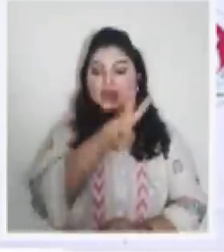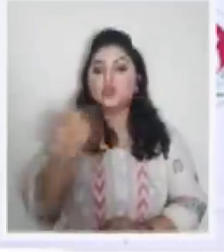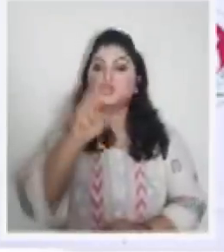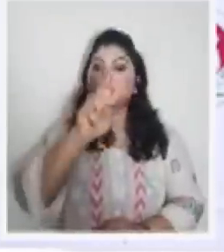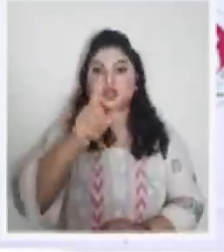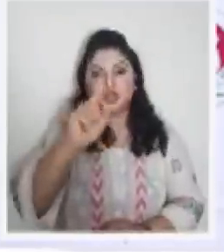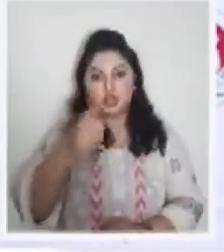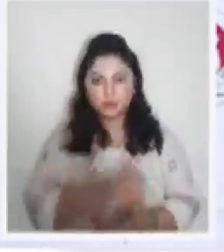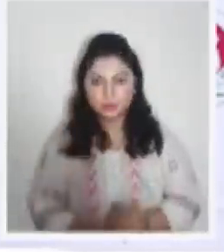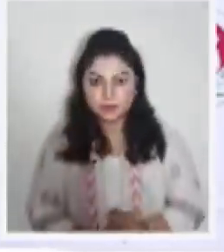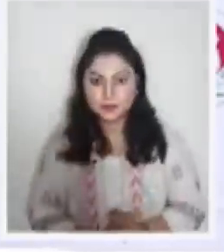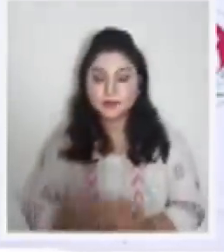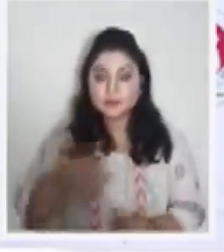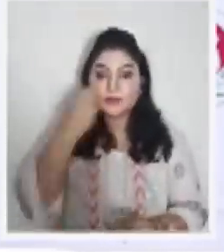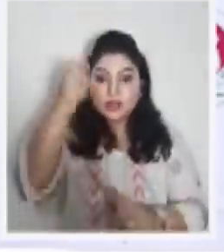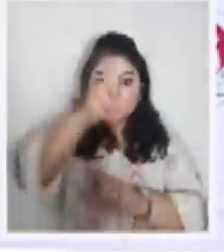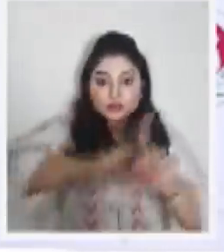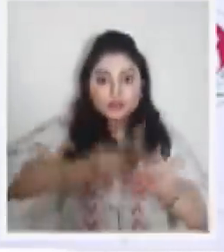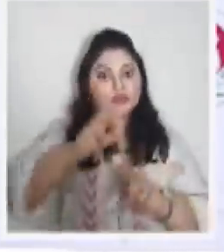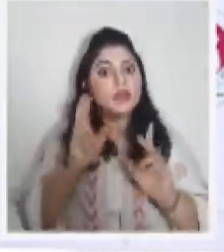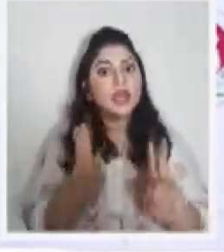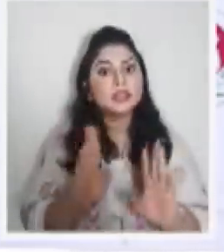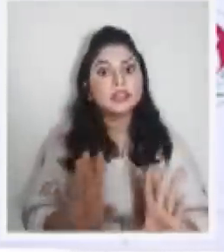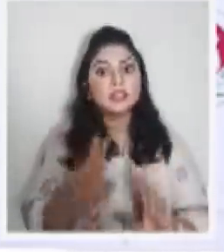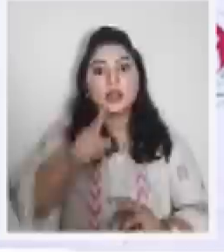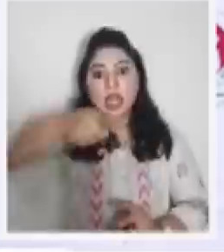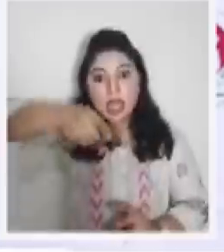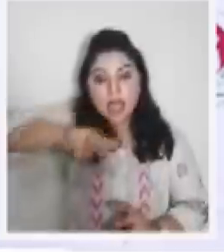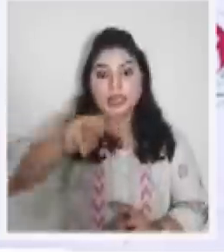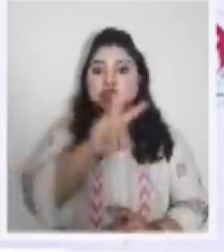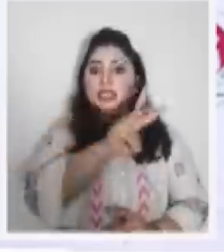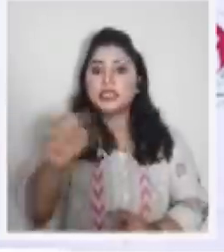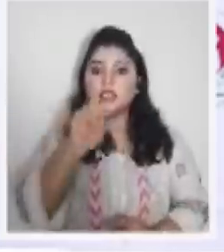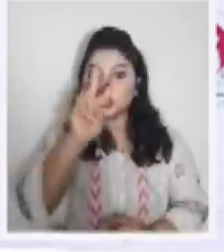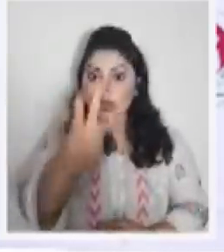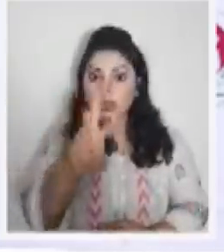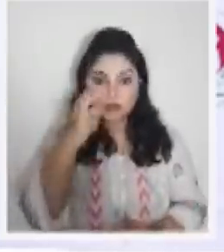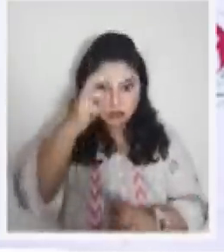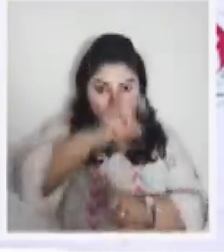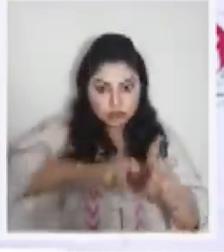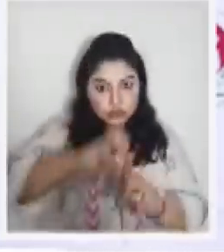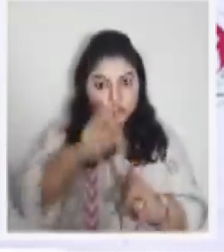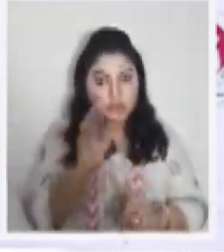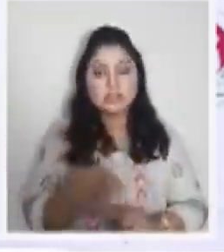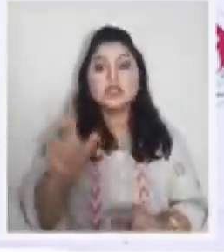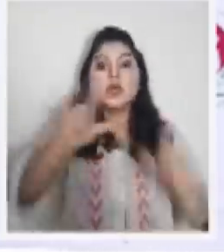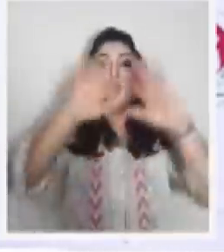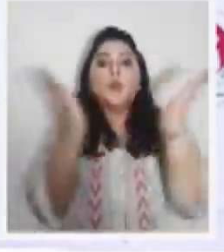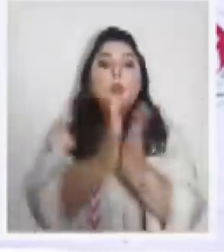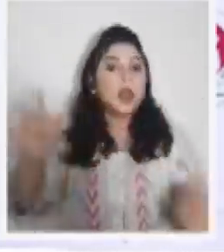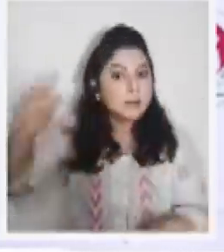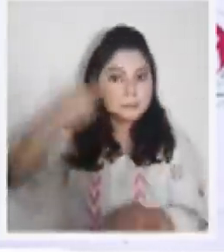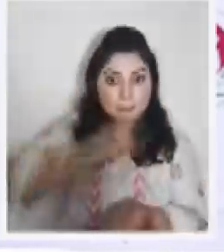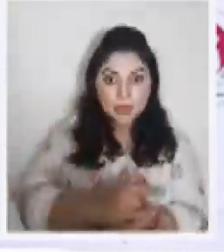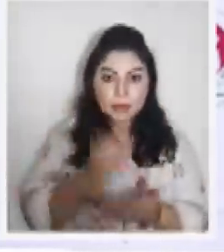দিয়ে যাচ্ছেন 4,217 জন চিকিৎসক। 24 ঘন্টায় স্ক্রিনিং কার্যক্রম অব্যাহত ছিল, 1,403 জনকে স্ক্রিনিং